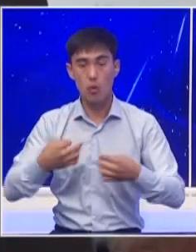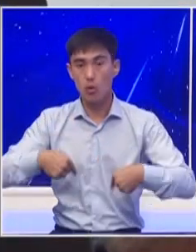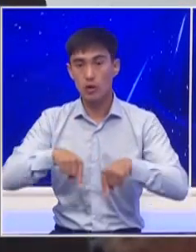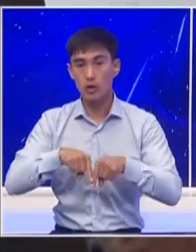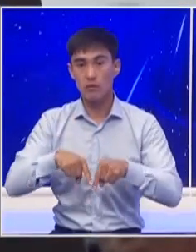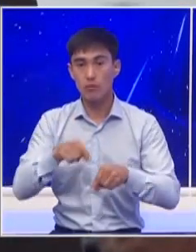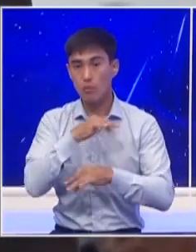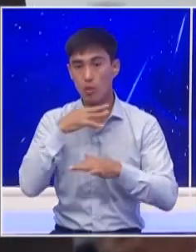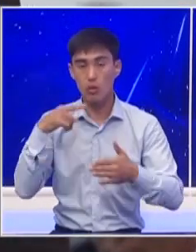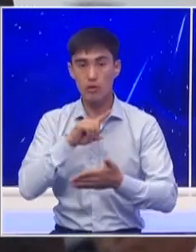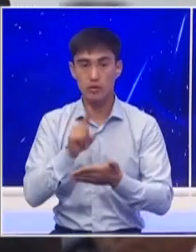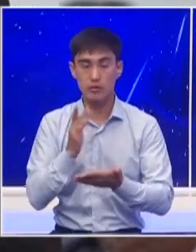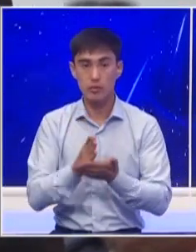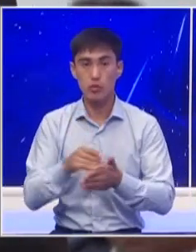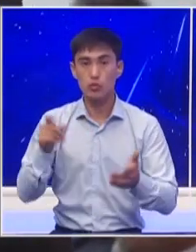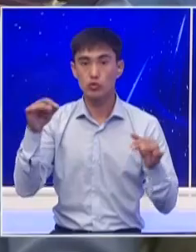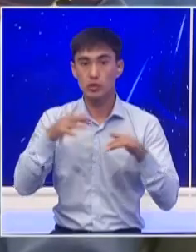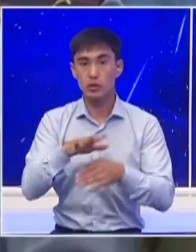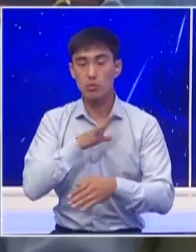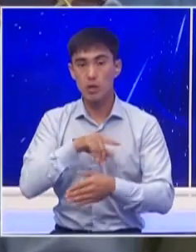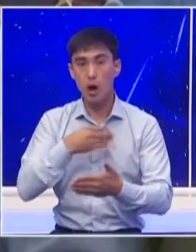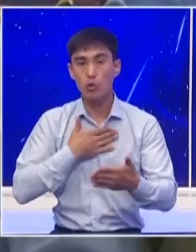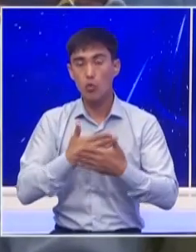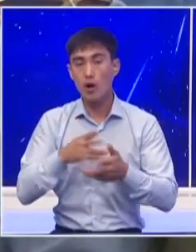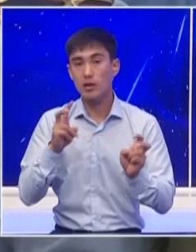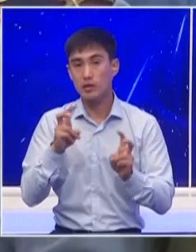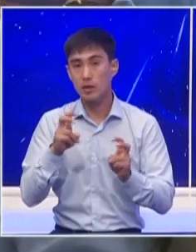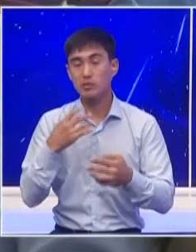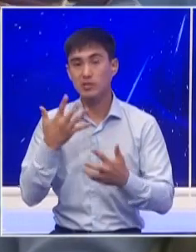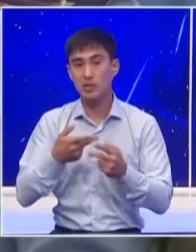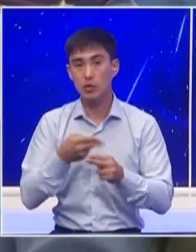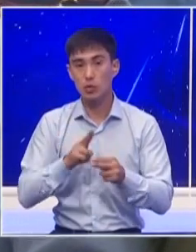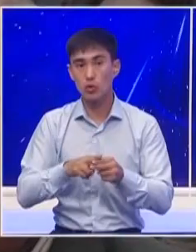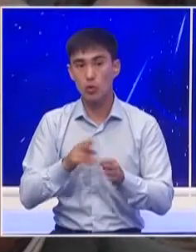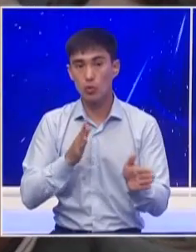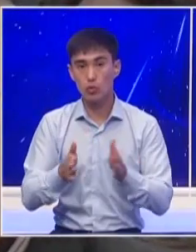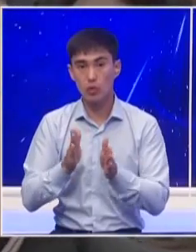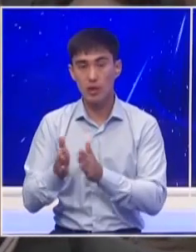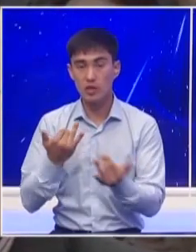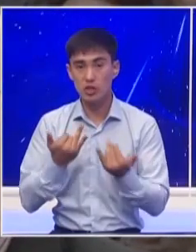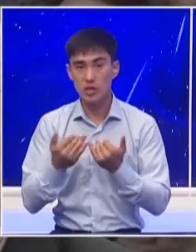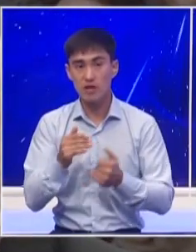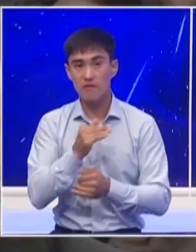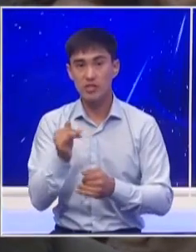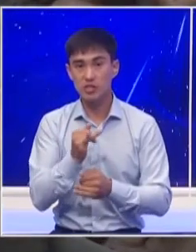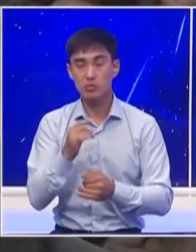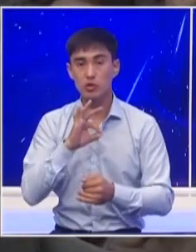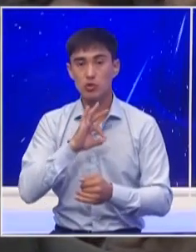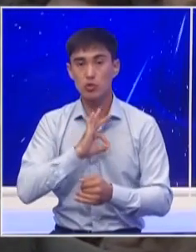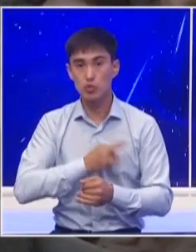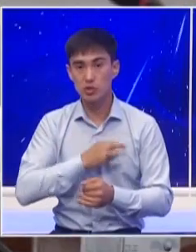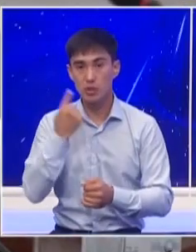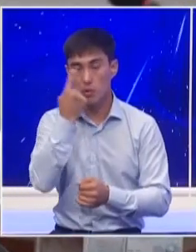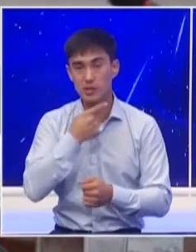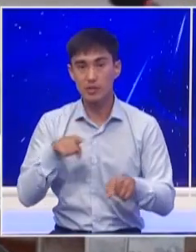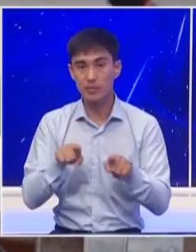органов накопилось немало. Участники собрания поднимали самые актуальные темы, среди которых урегулирование отношений между физическими и юридическими лицами,